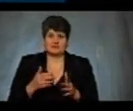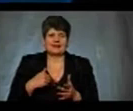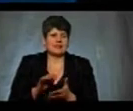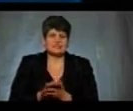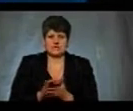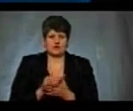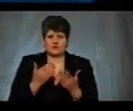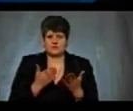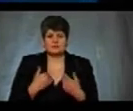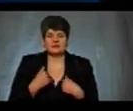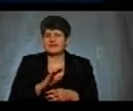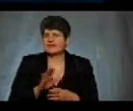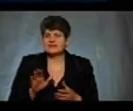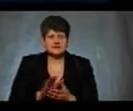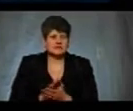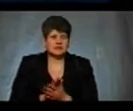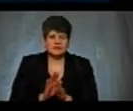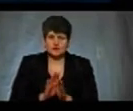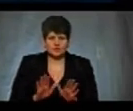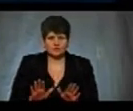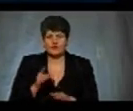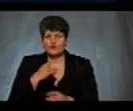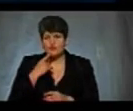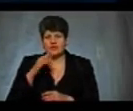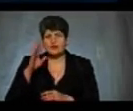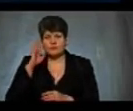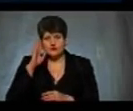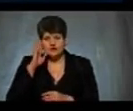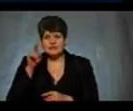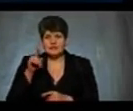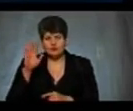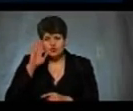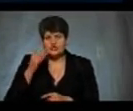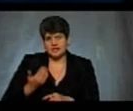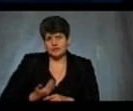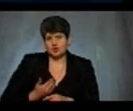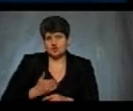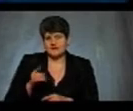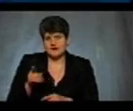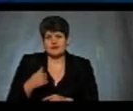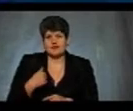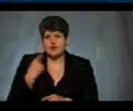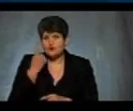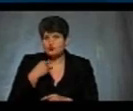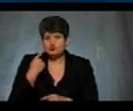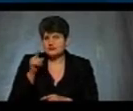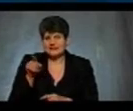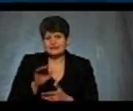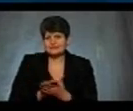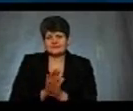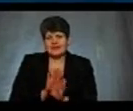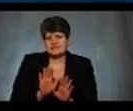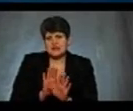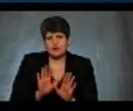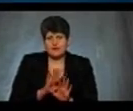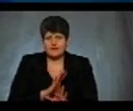ними. Ми не знайомі, казали мужчина, мужчина там проживає. Але я з ним особисто не знайома була,